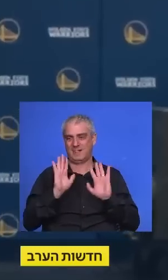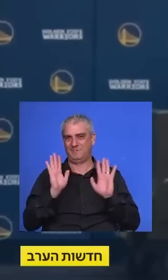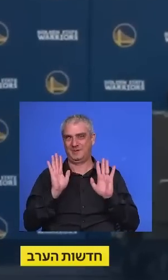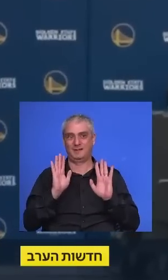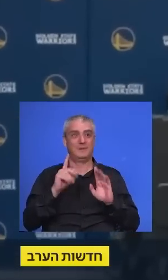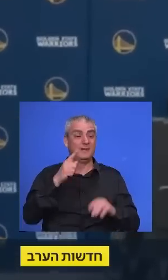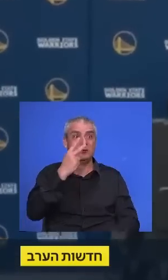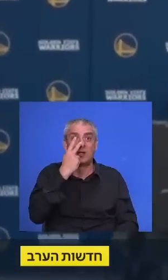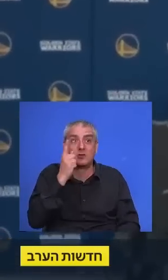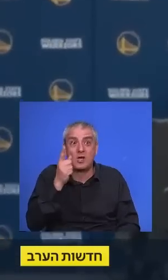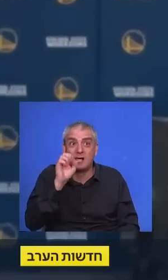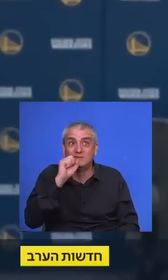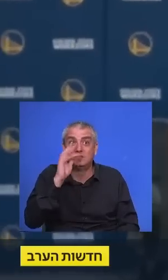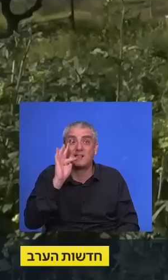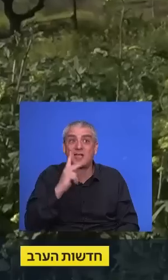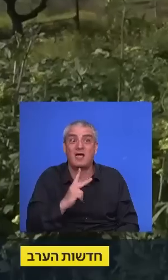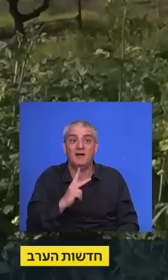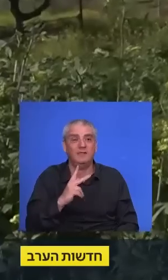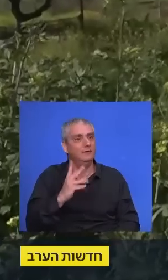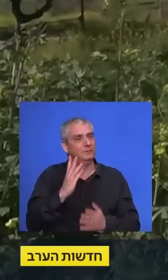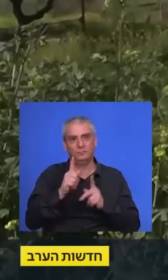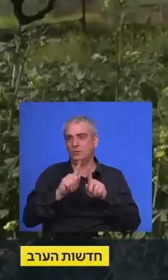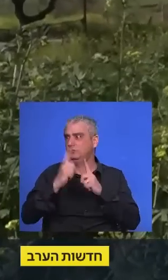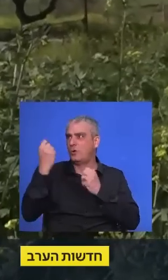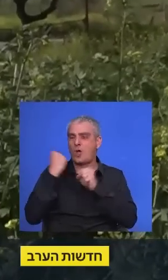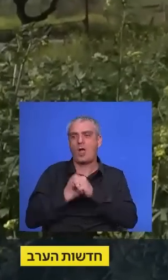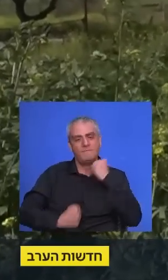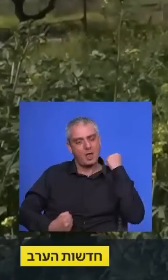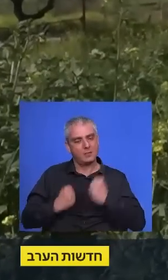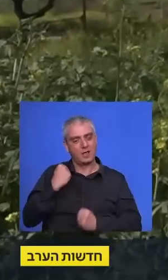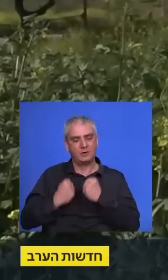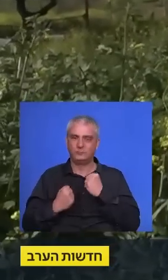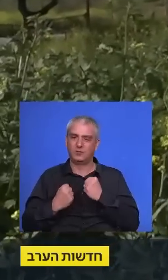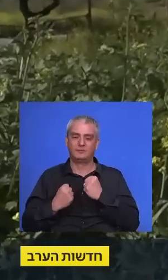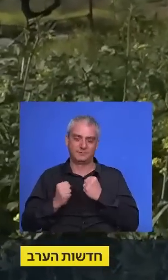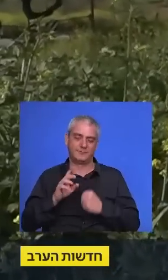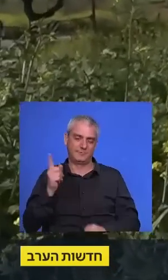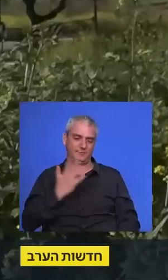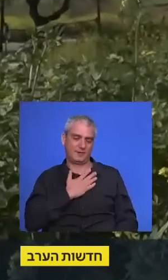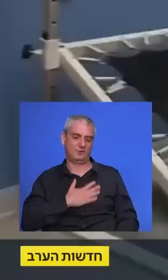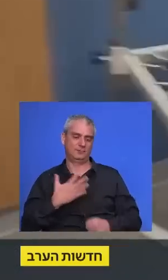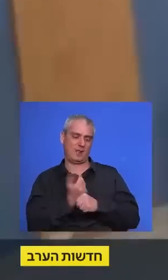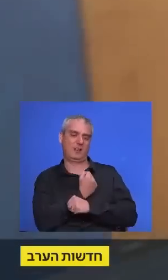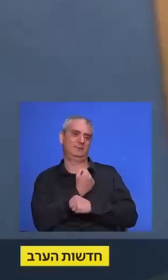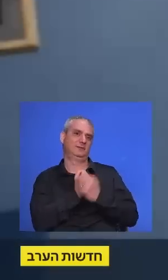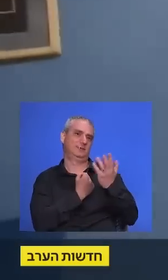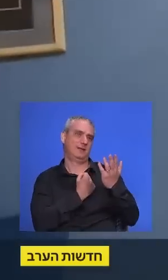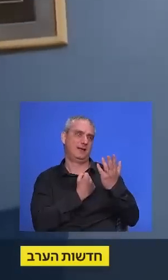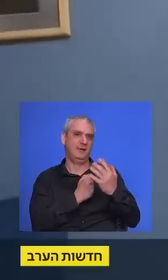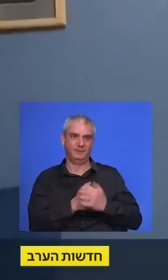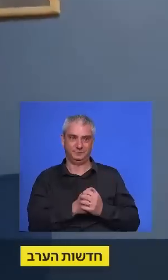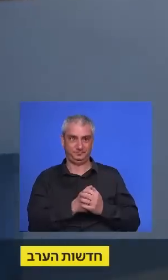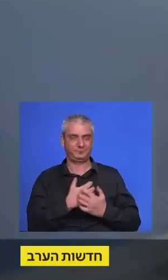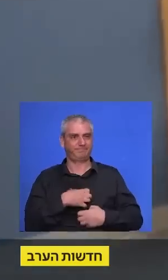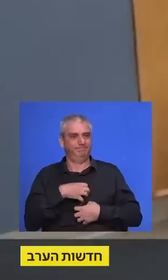כשאתה רואה את שתי מישהו אחר עובד כל כך קשה, אז גם אתה רוצה להצליח כבר. טעון